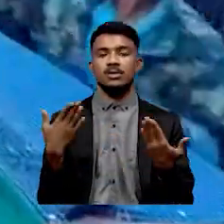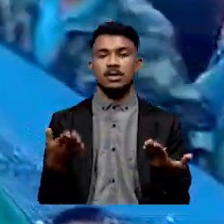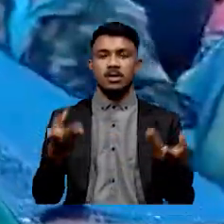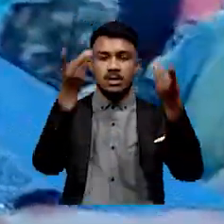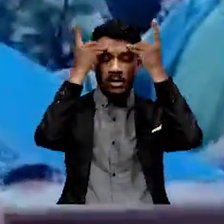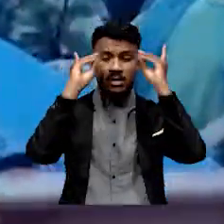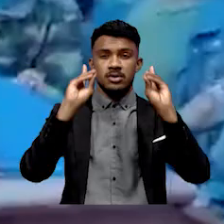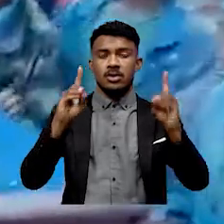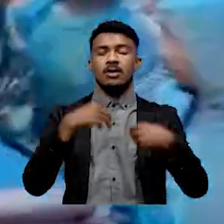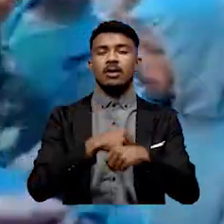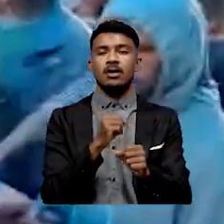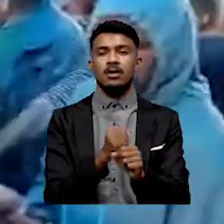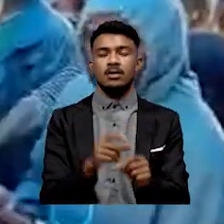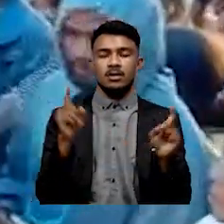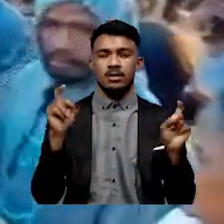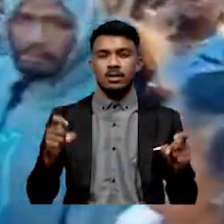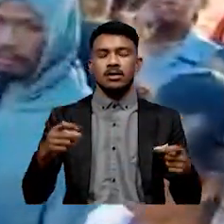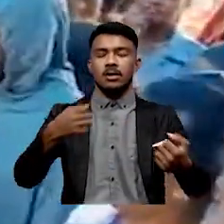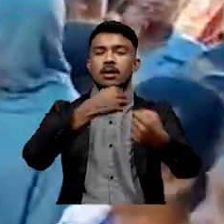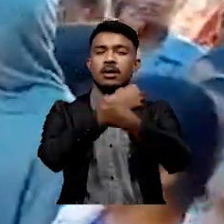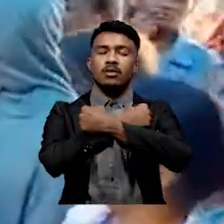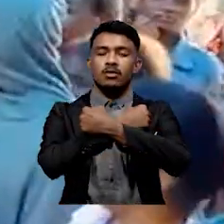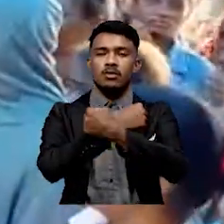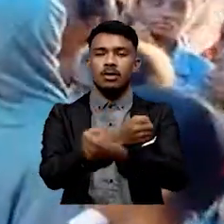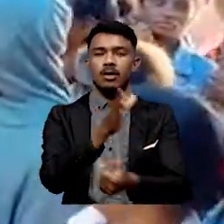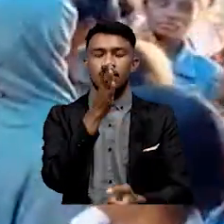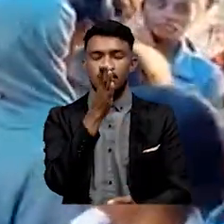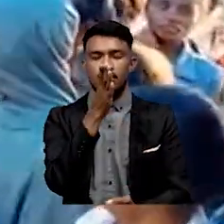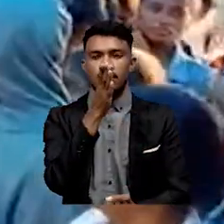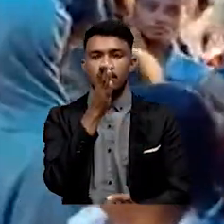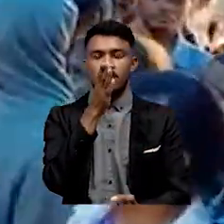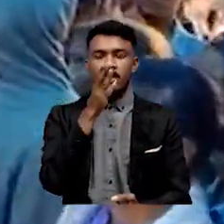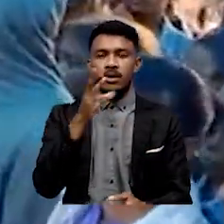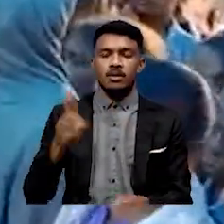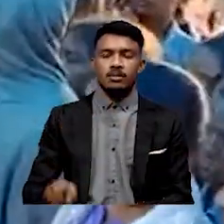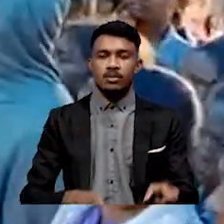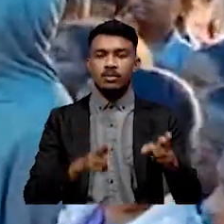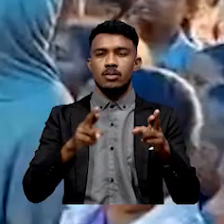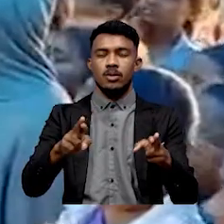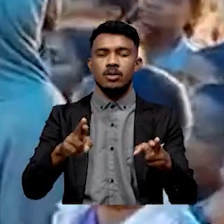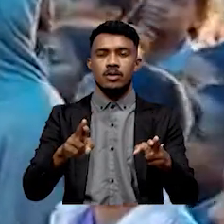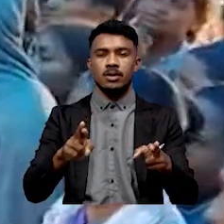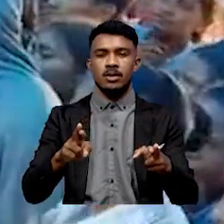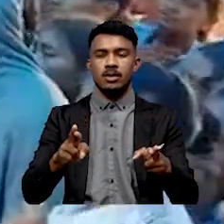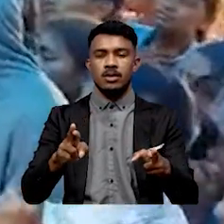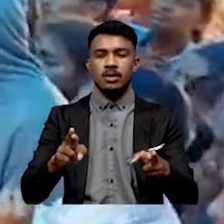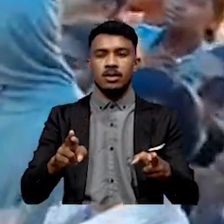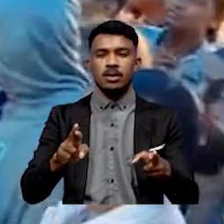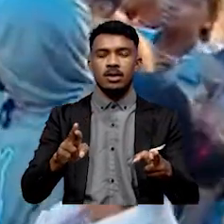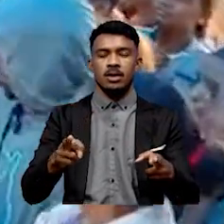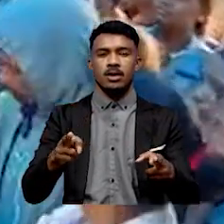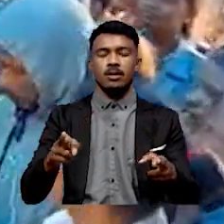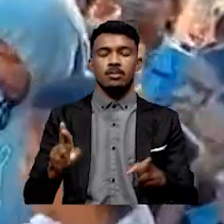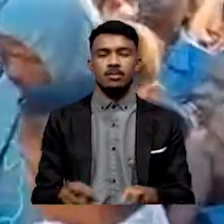halusa, tengser hau koko, koko depois mota tuh tiahun ya, karena tak depois